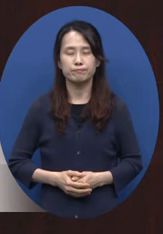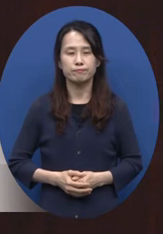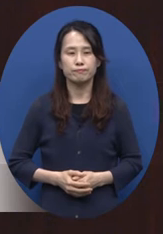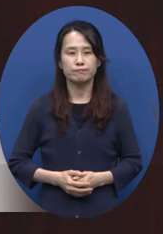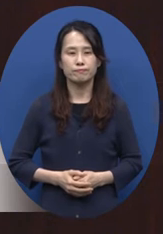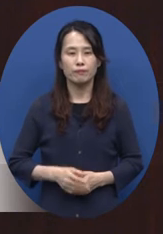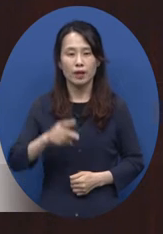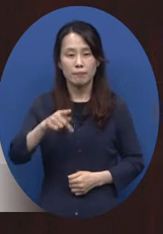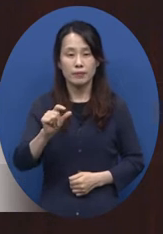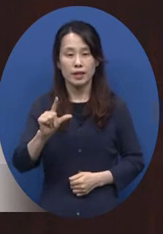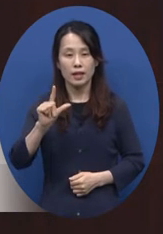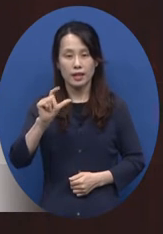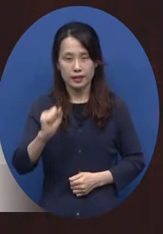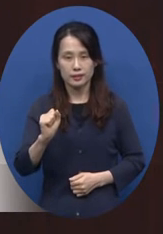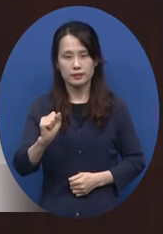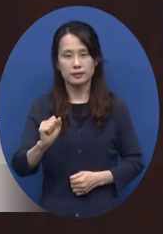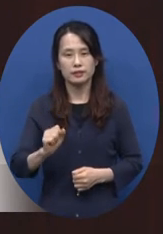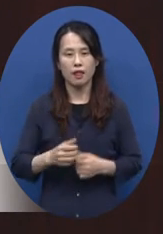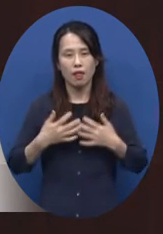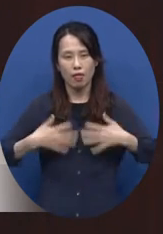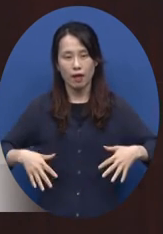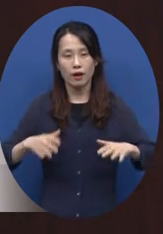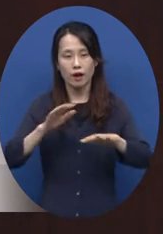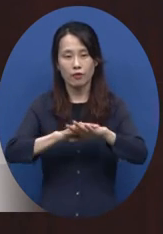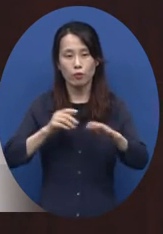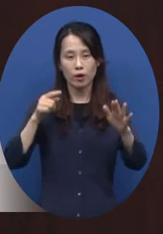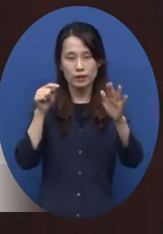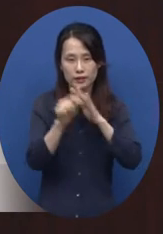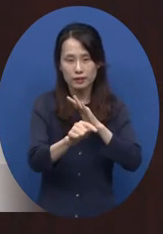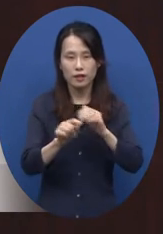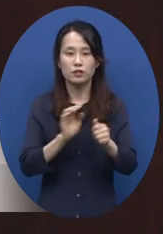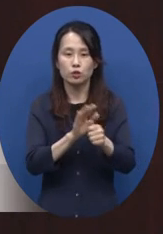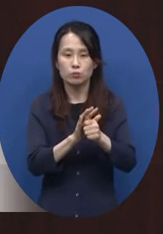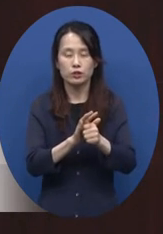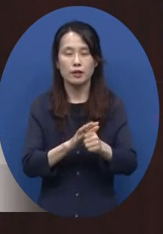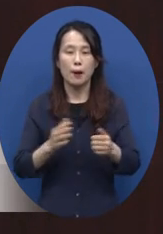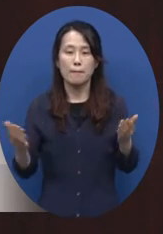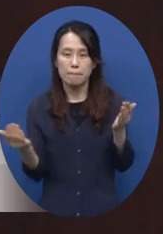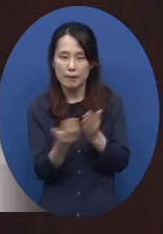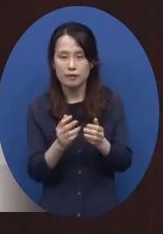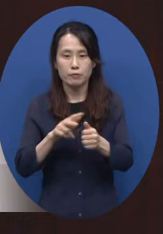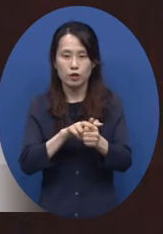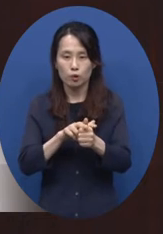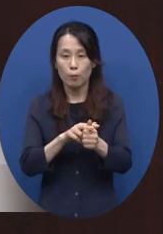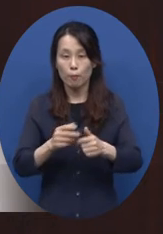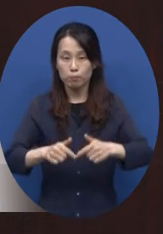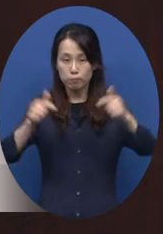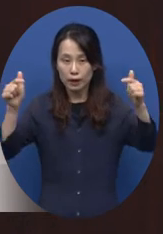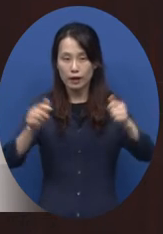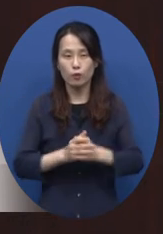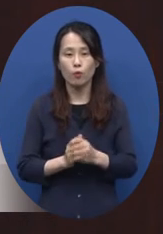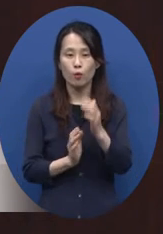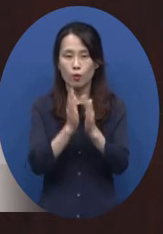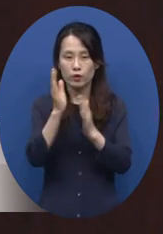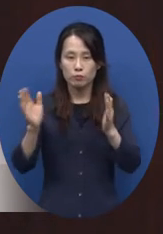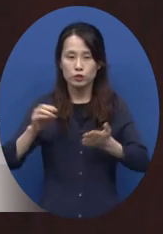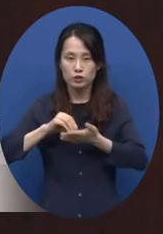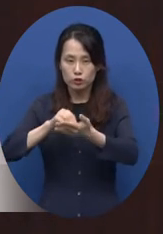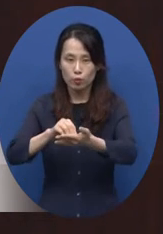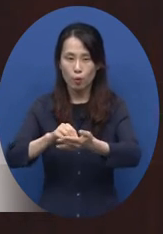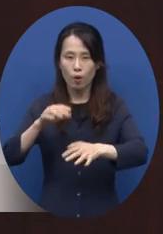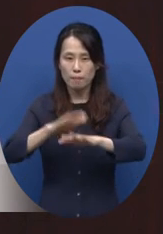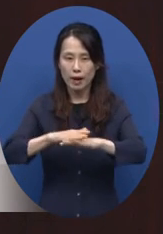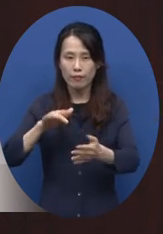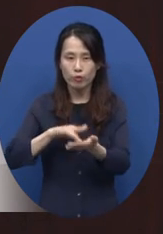bns 대응이 시작한 농가를 찾아 가서 지원하는 맞춤형 컨설팅 을 확대하고 주요 작물 등록